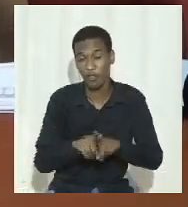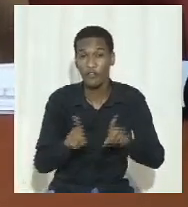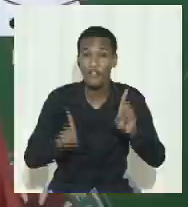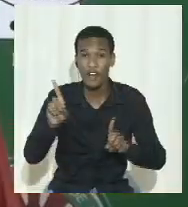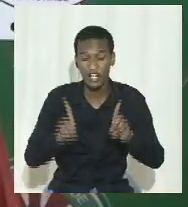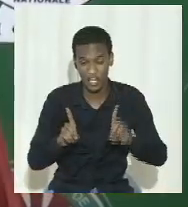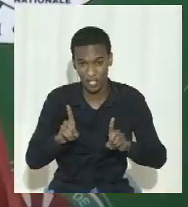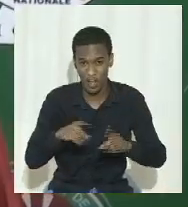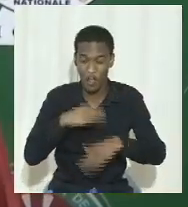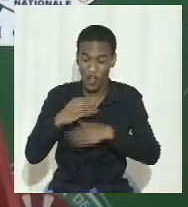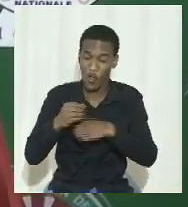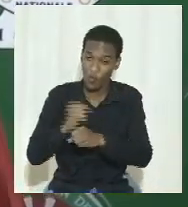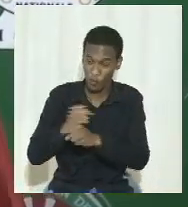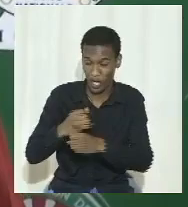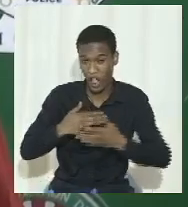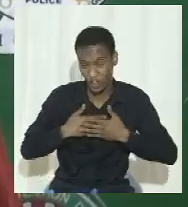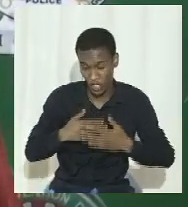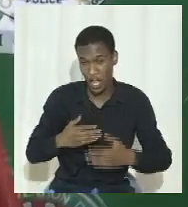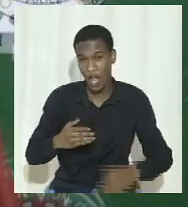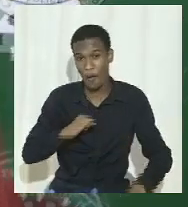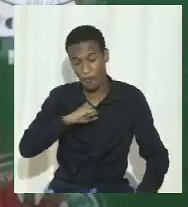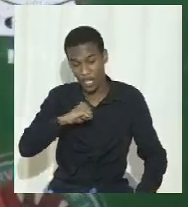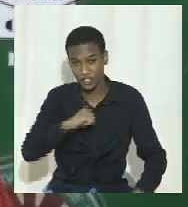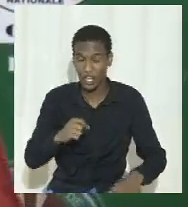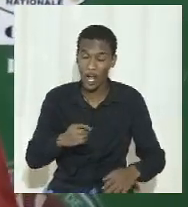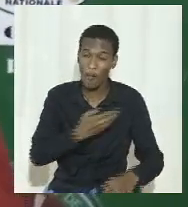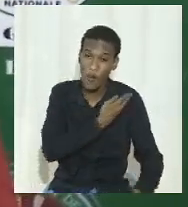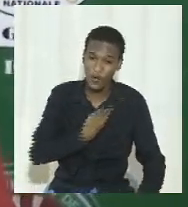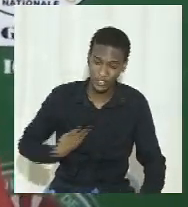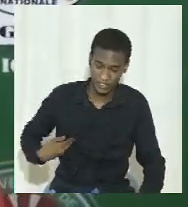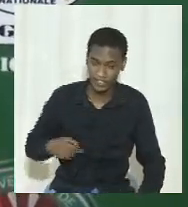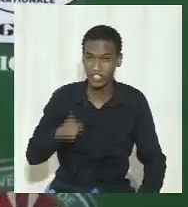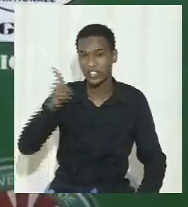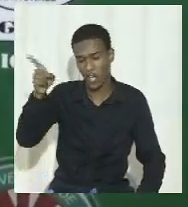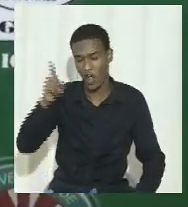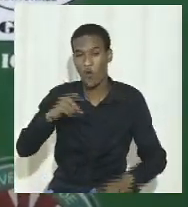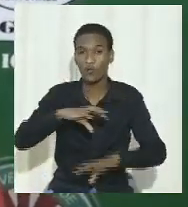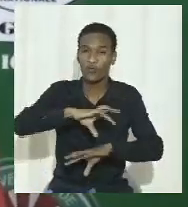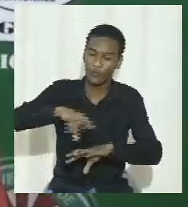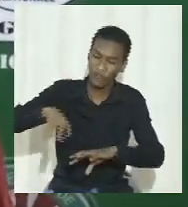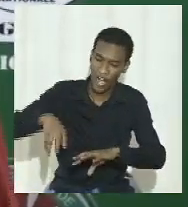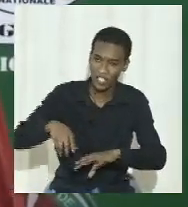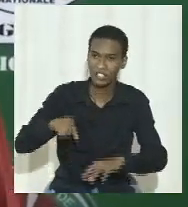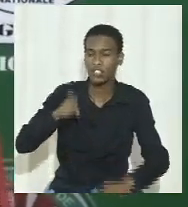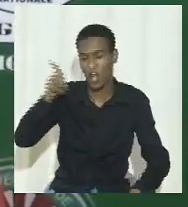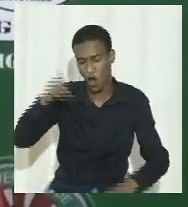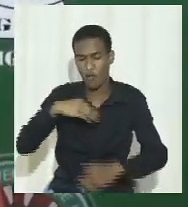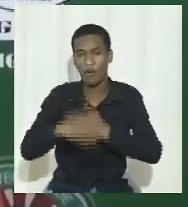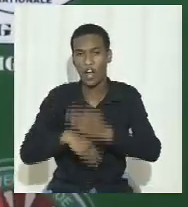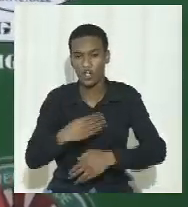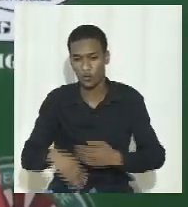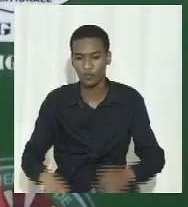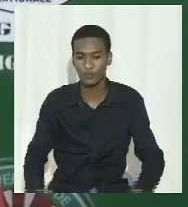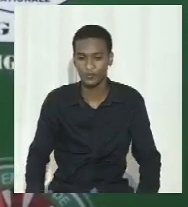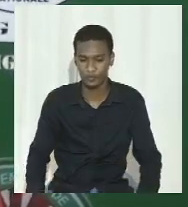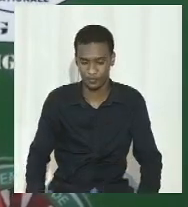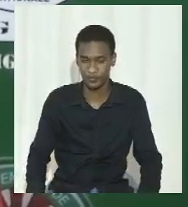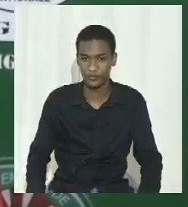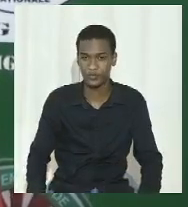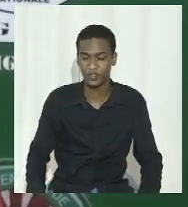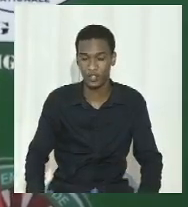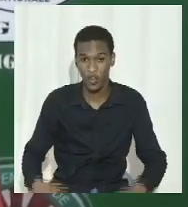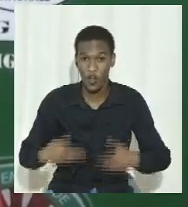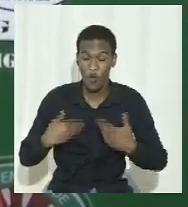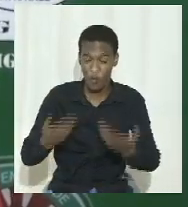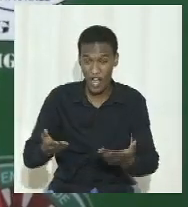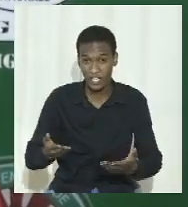amin'ny ex-chef-lieu de province. Ho an'ny élève inspecteur de police,